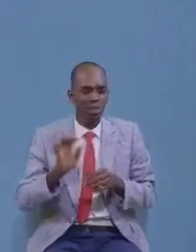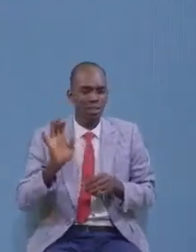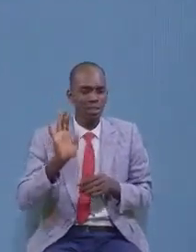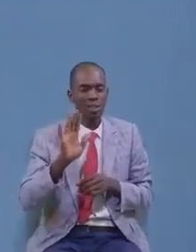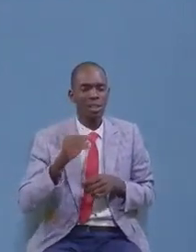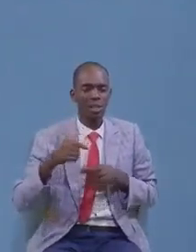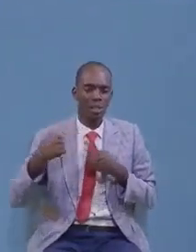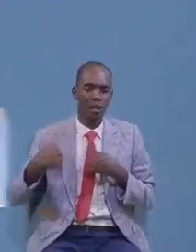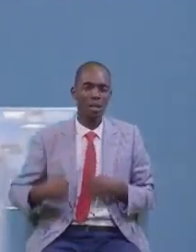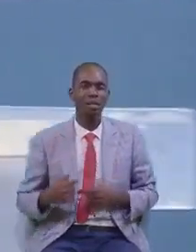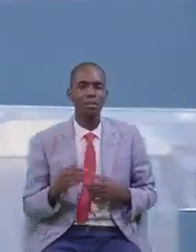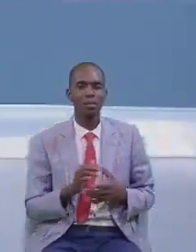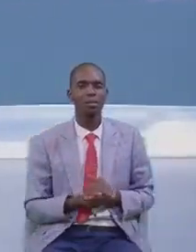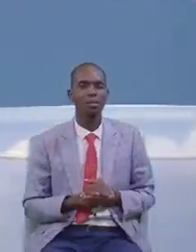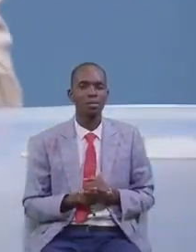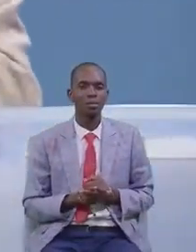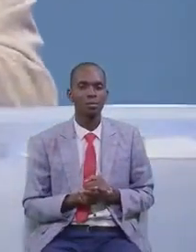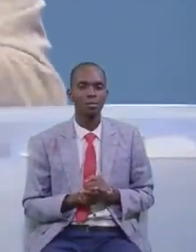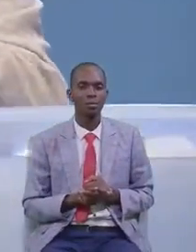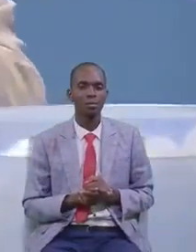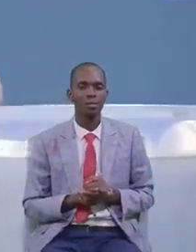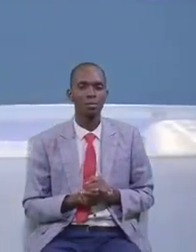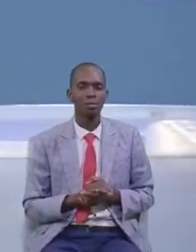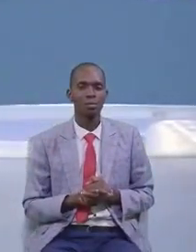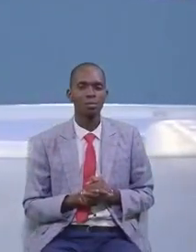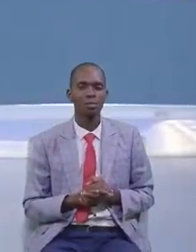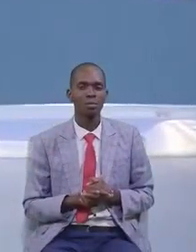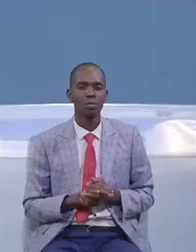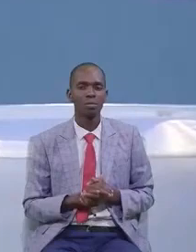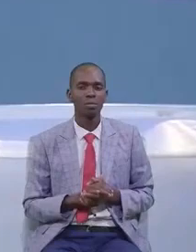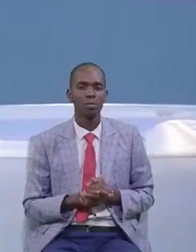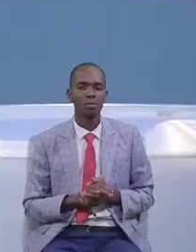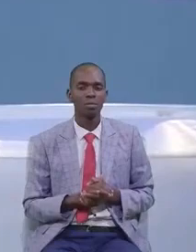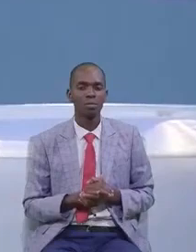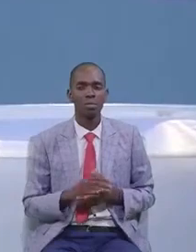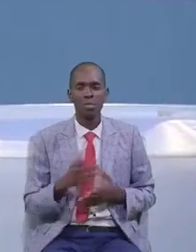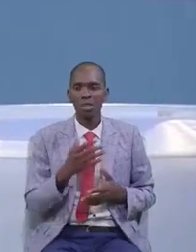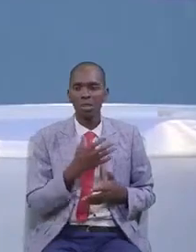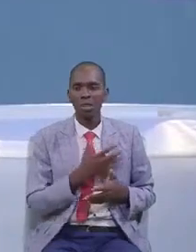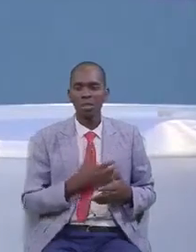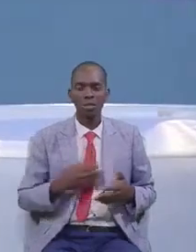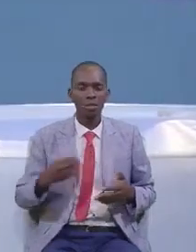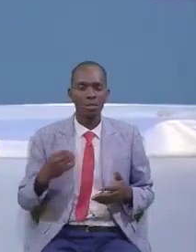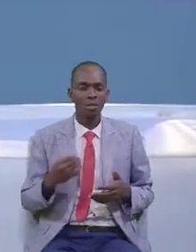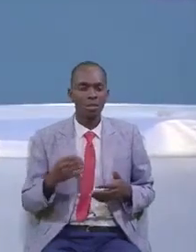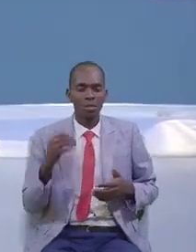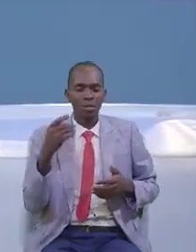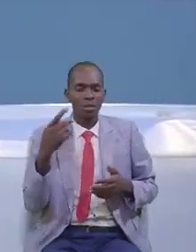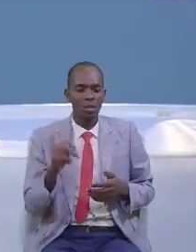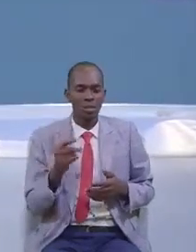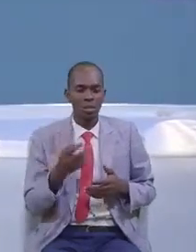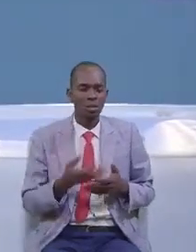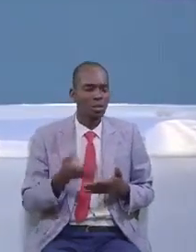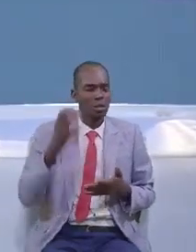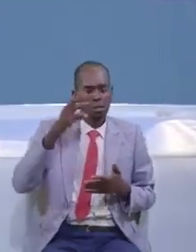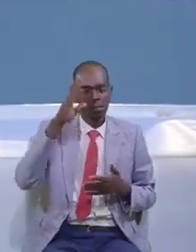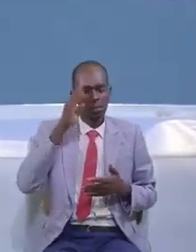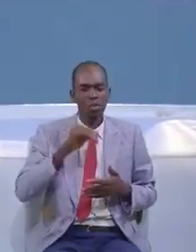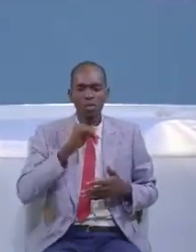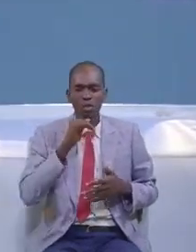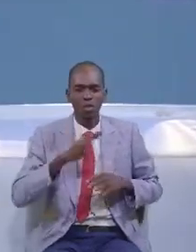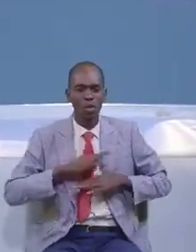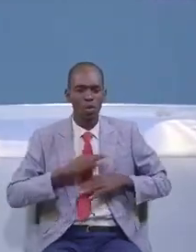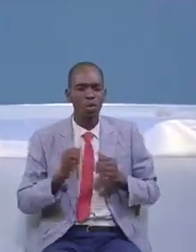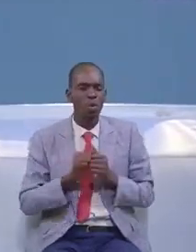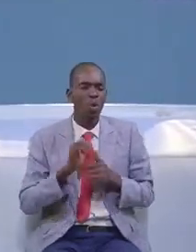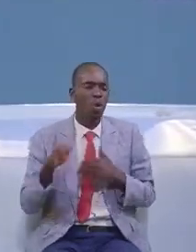అనే విధంగా చనిపోతున్నాడు దానికి మూల కారణం వారి హృదయంలో వచ్చిన ఆలోచన. What makes a rich man dissatisfied with all the possession he